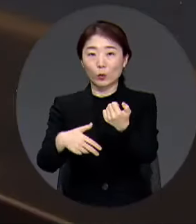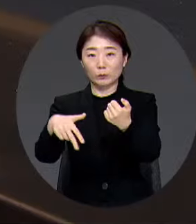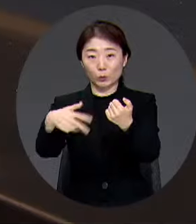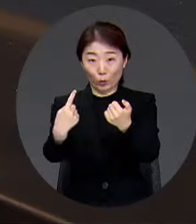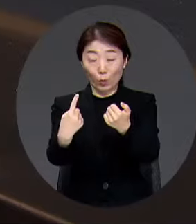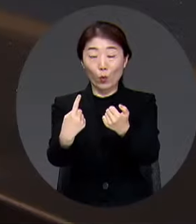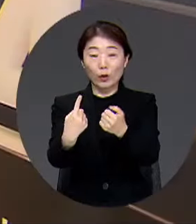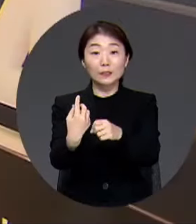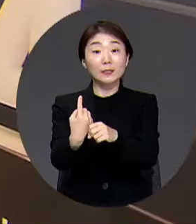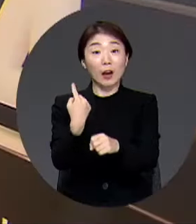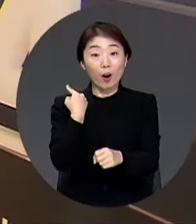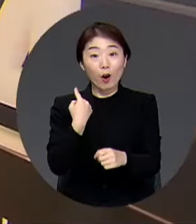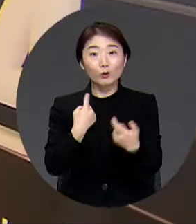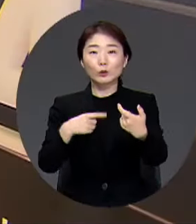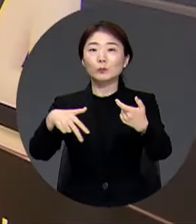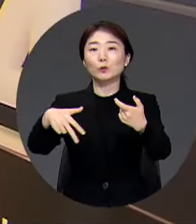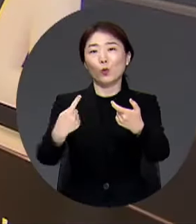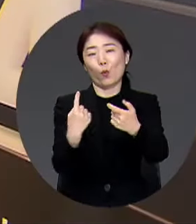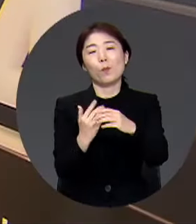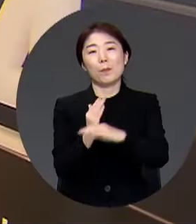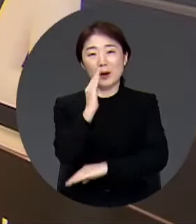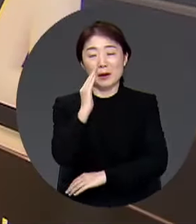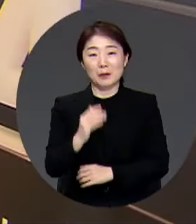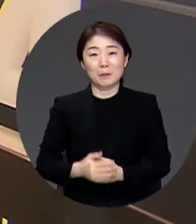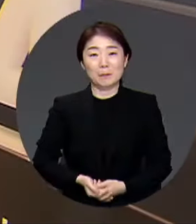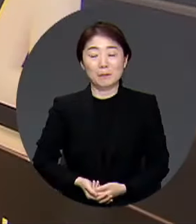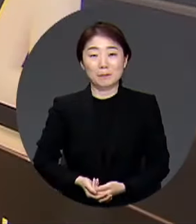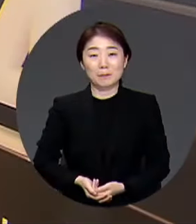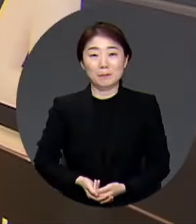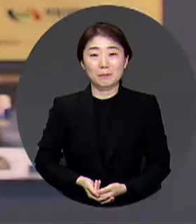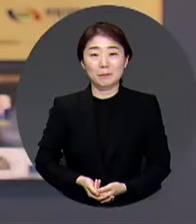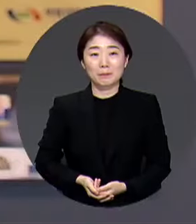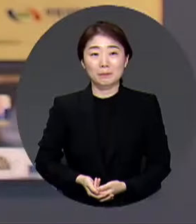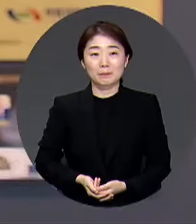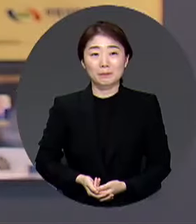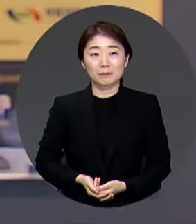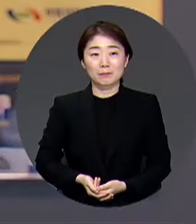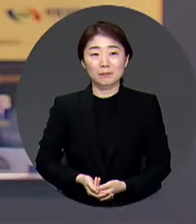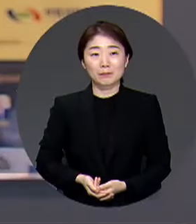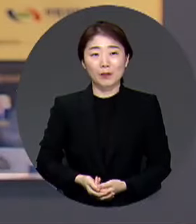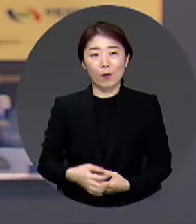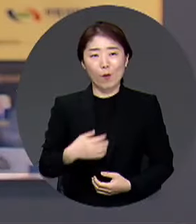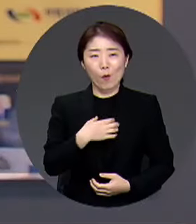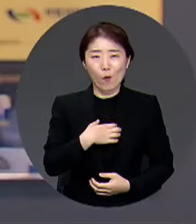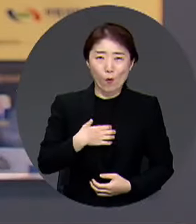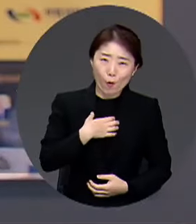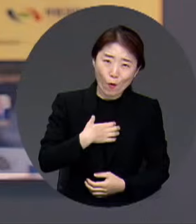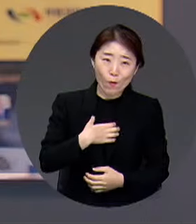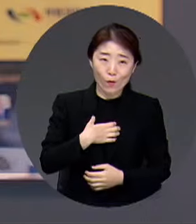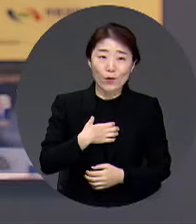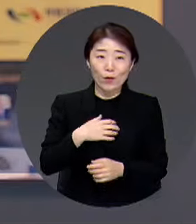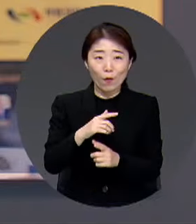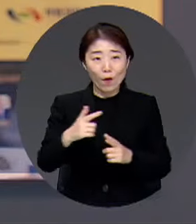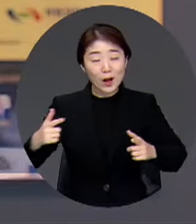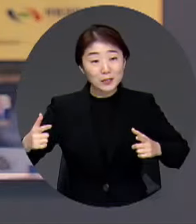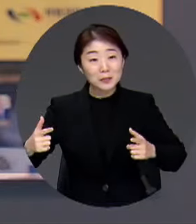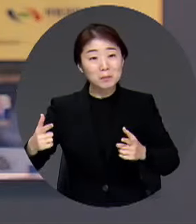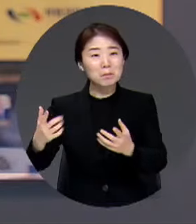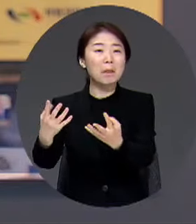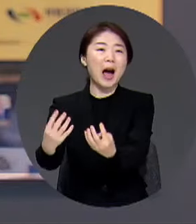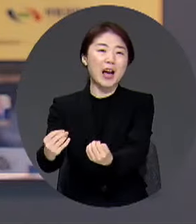원, 지난해엔 60조 원을 돌파했습니다. 뭐 우리 하는 그런 걱정을 하는 그런 게